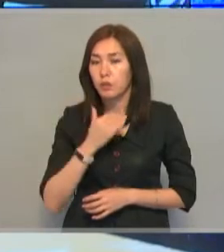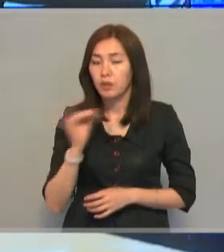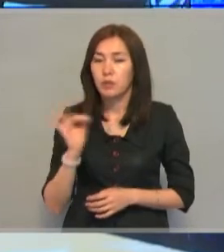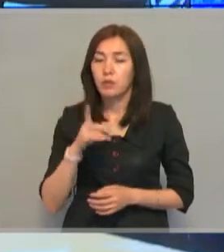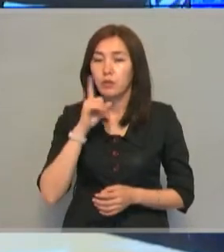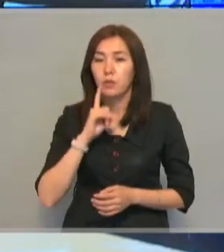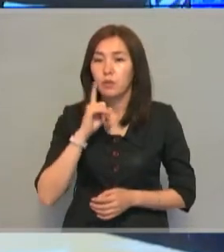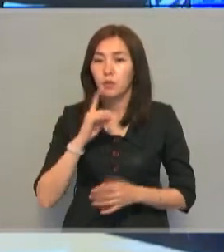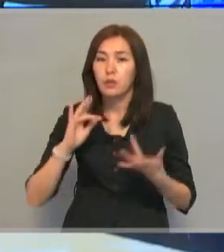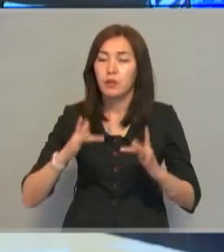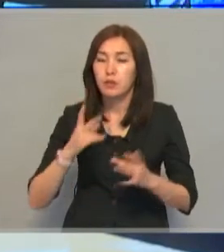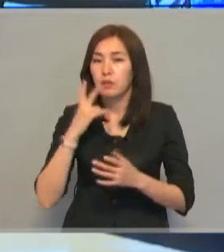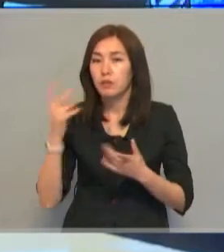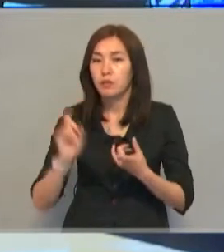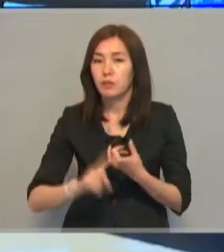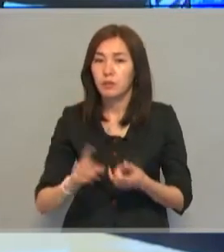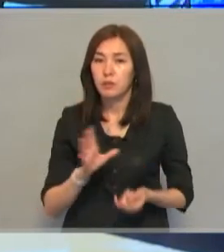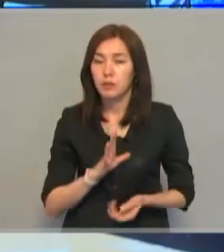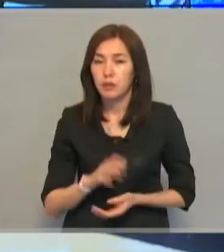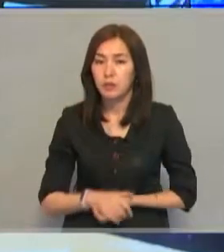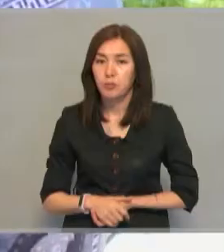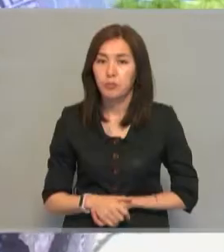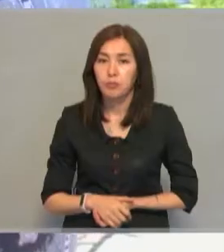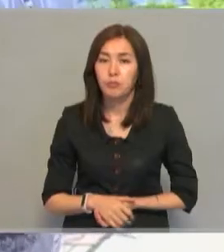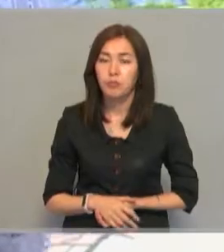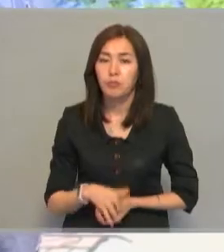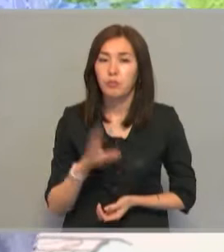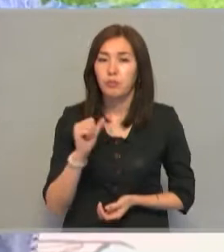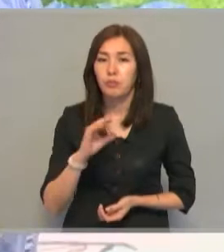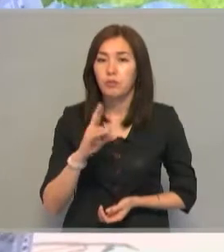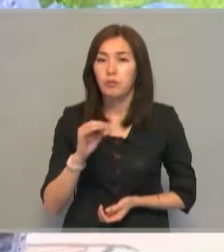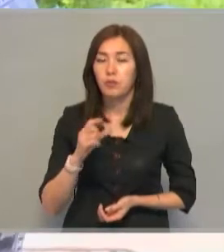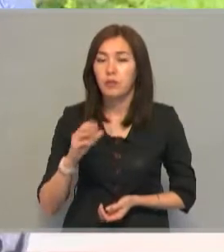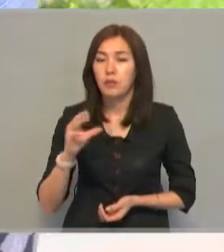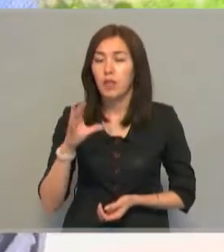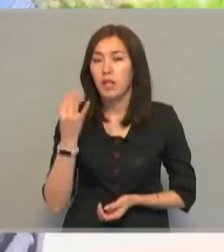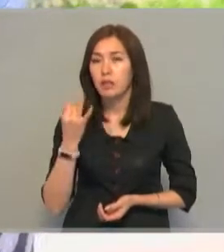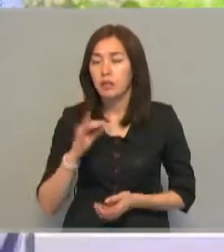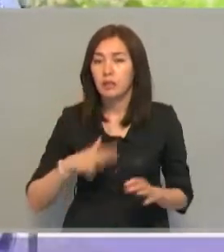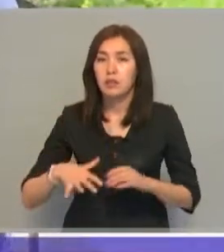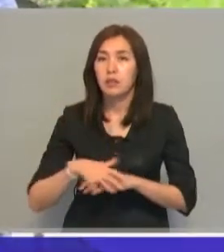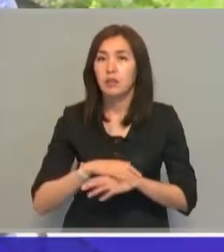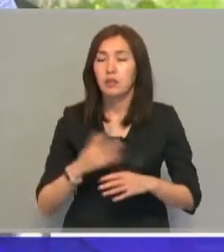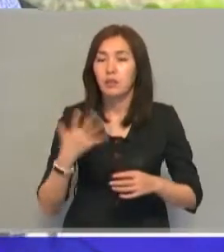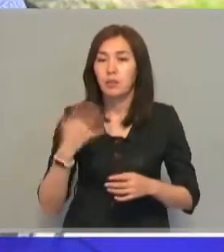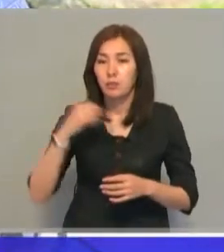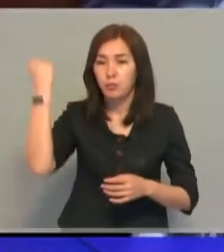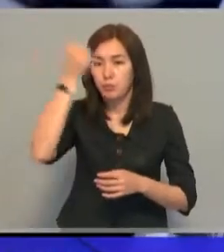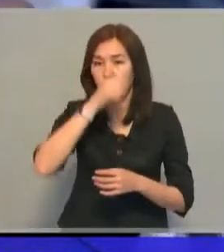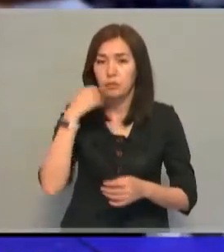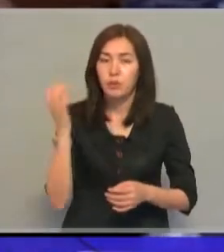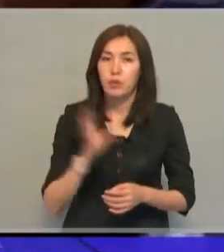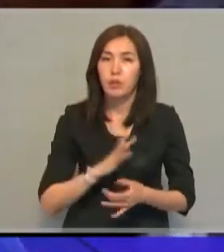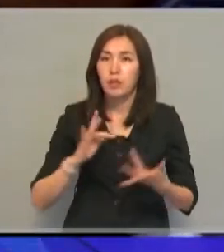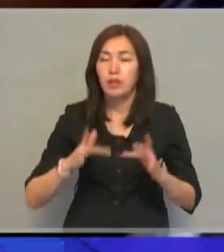әрі қолжетімді интернет көзіне қосуда. Айзада Акатованың Тассай тұрғын алабында тұрып жатқанына 5 жылға